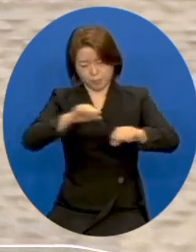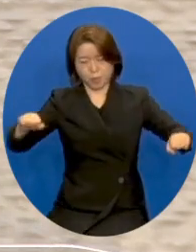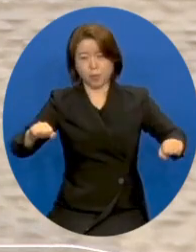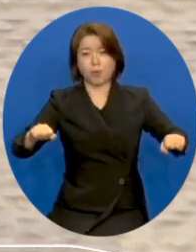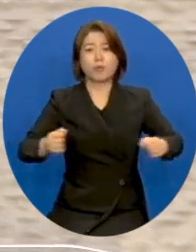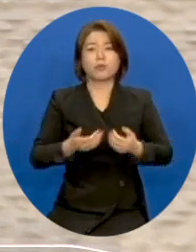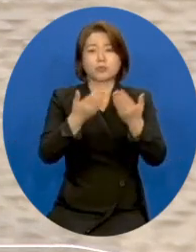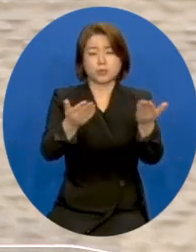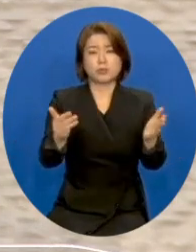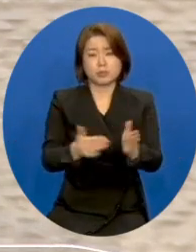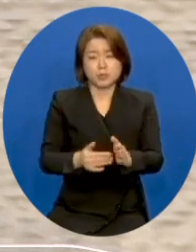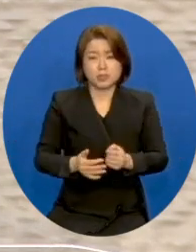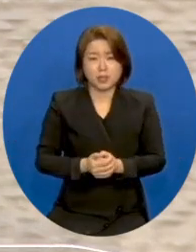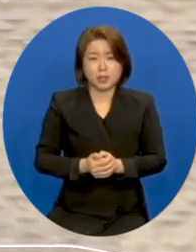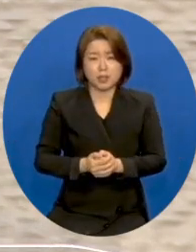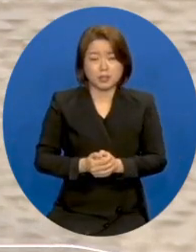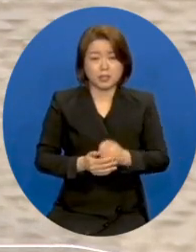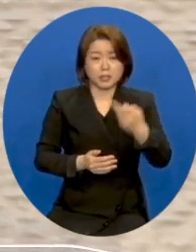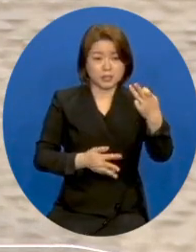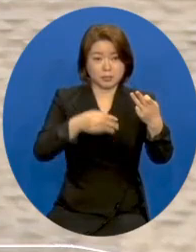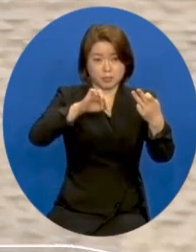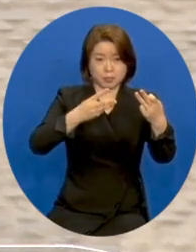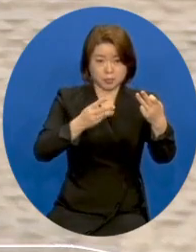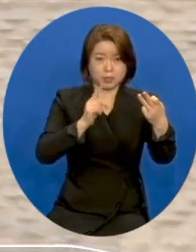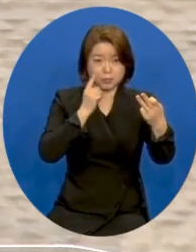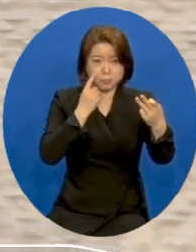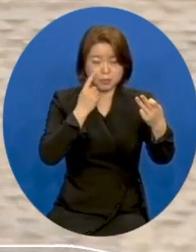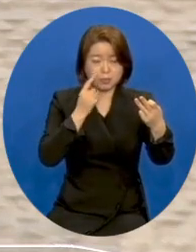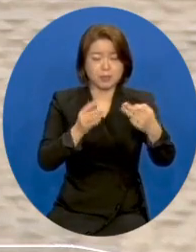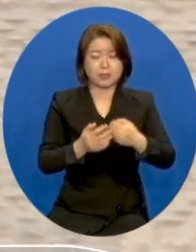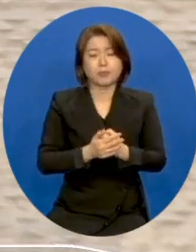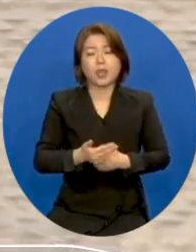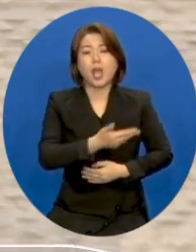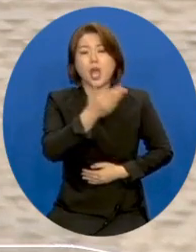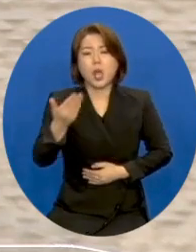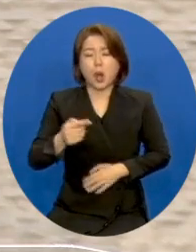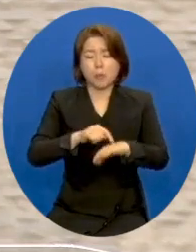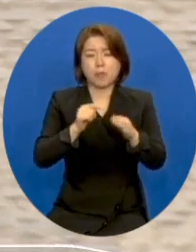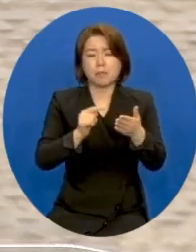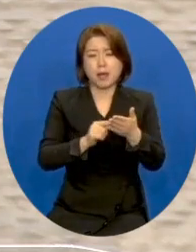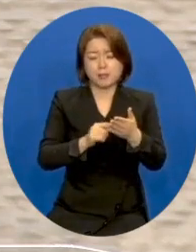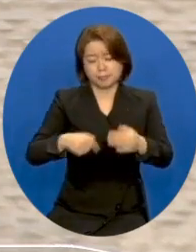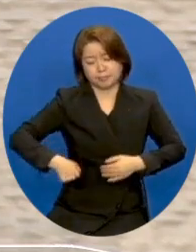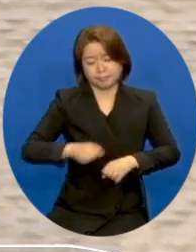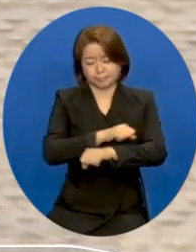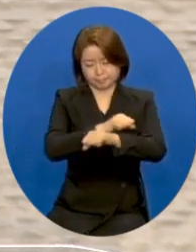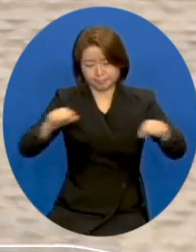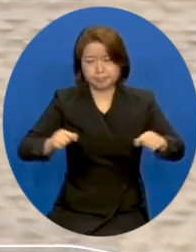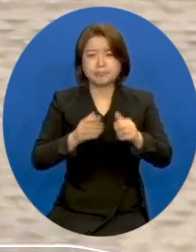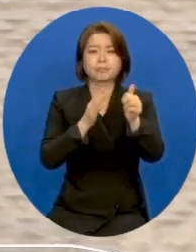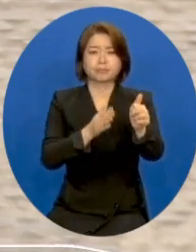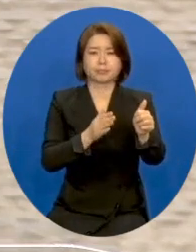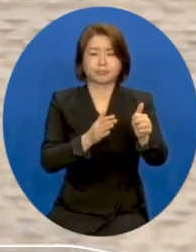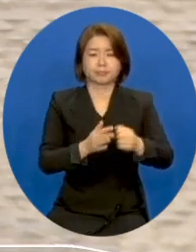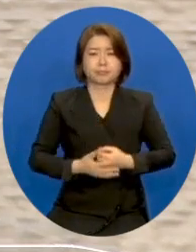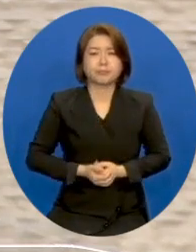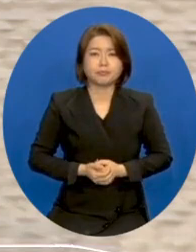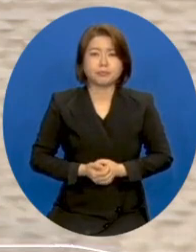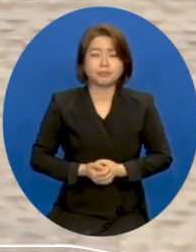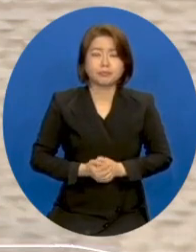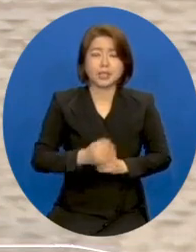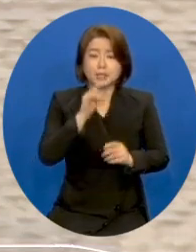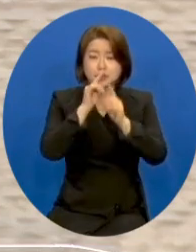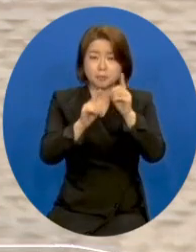넓혀놓았습니다. 그러면서 13절에 가서 여러분도 마음을 넓히십시오. 말할 수